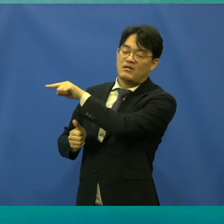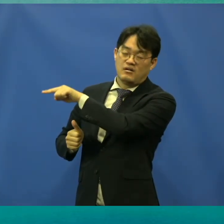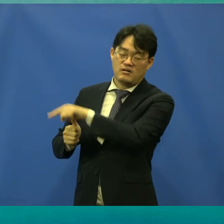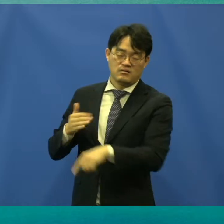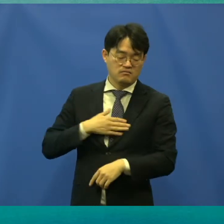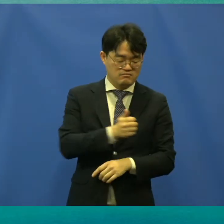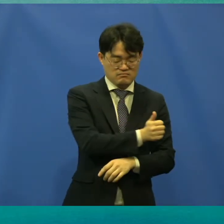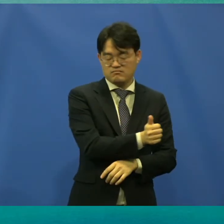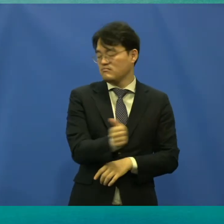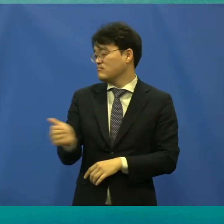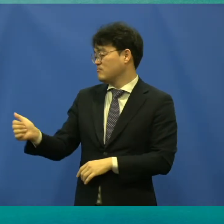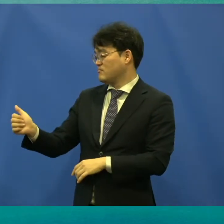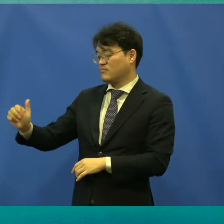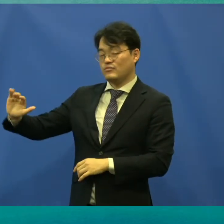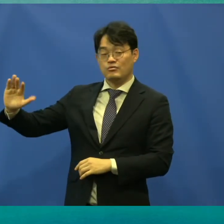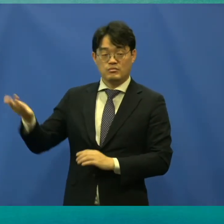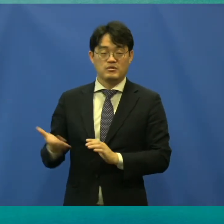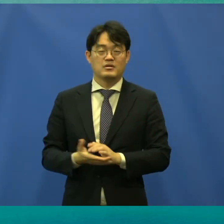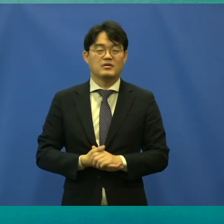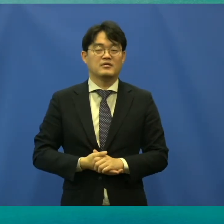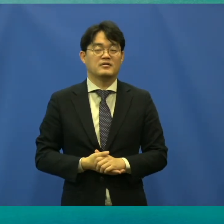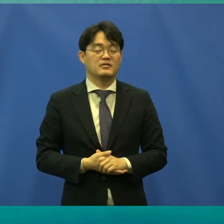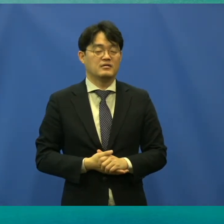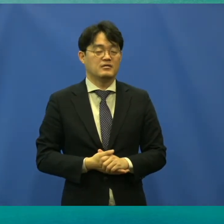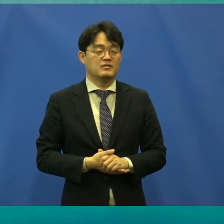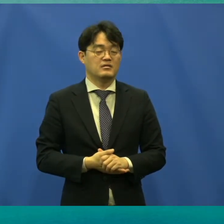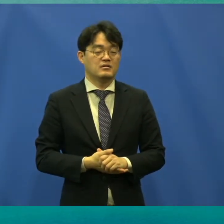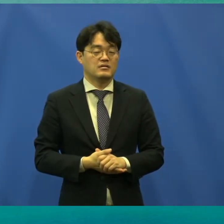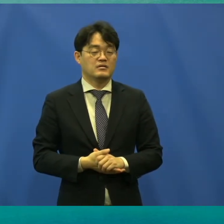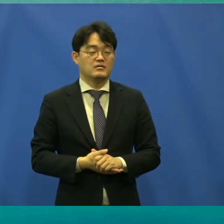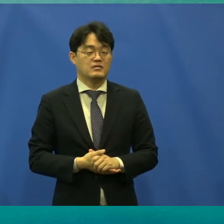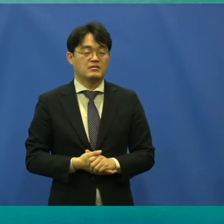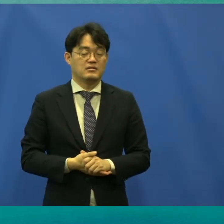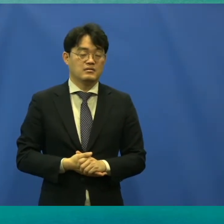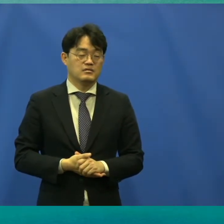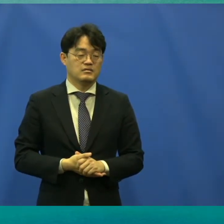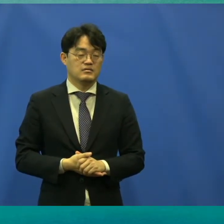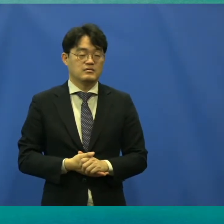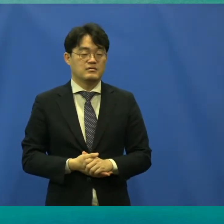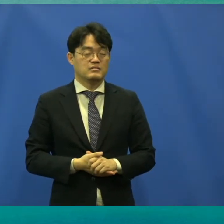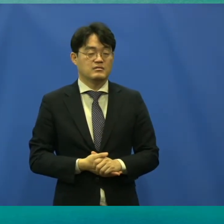길을 막지 않으셨다면 오늘 내가 어디에 있었을까?